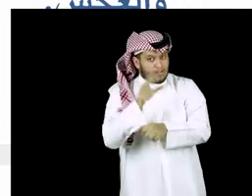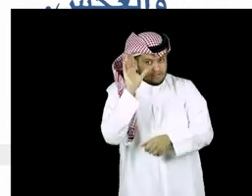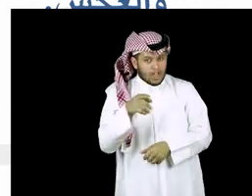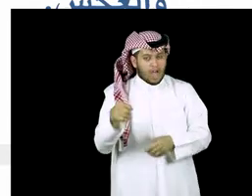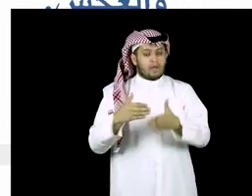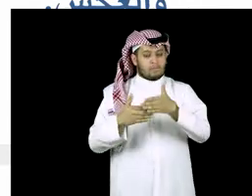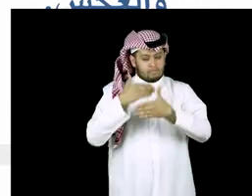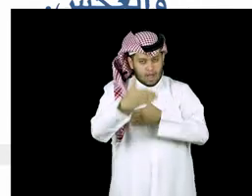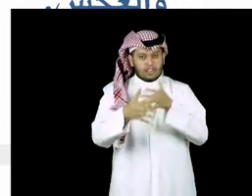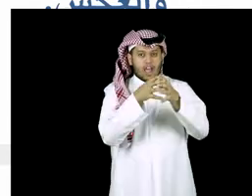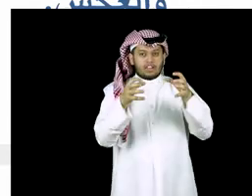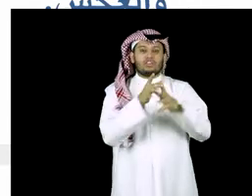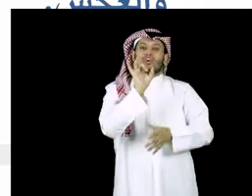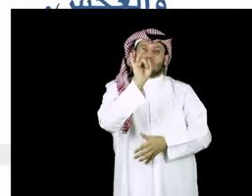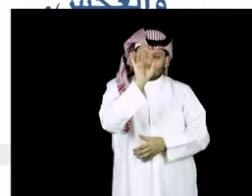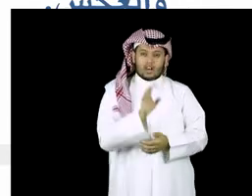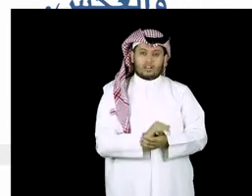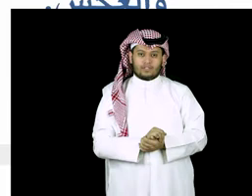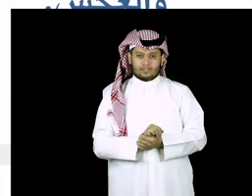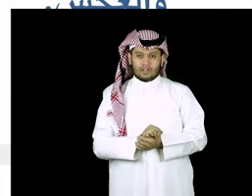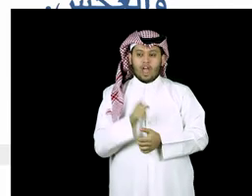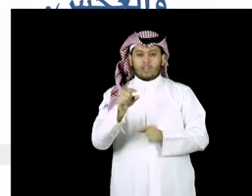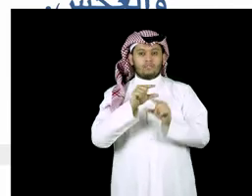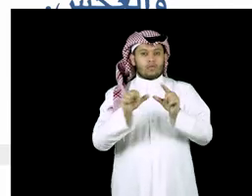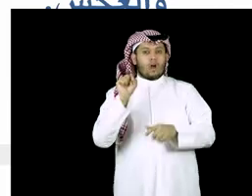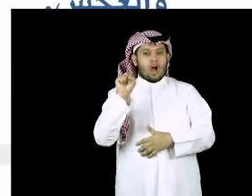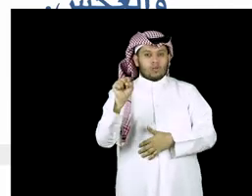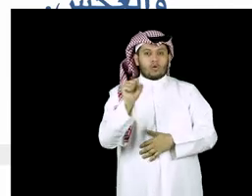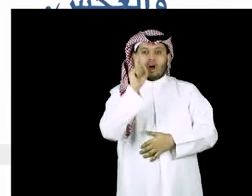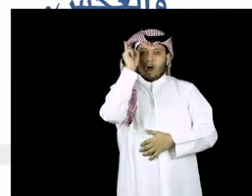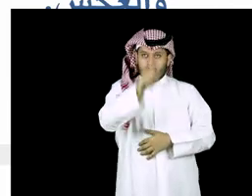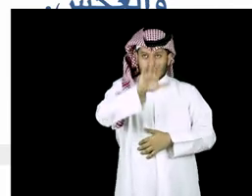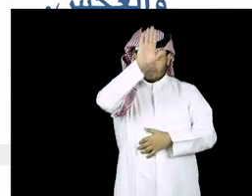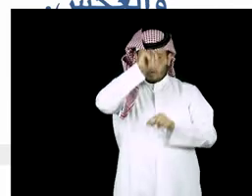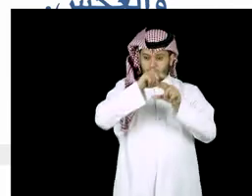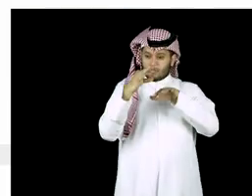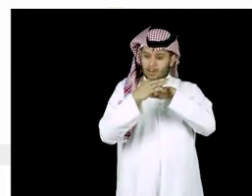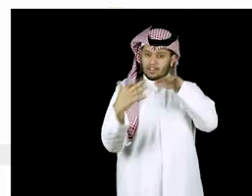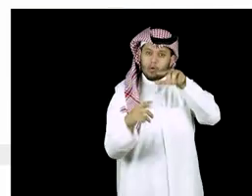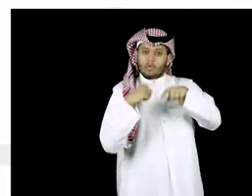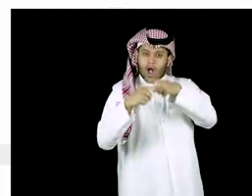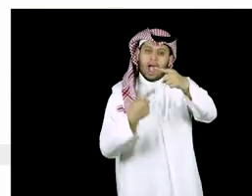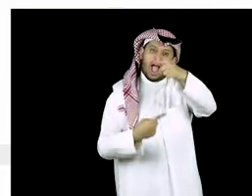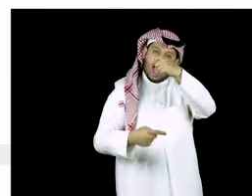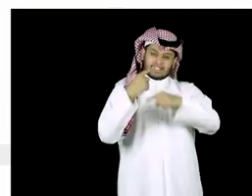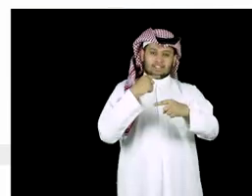وسيأتي الحديث عنها إن شاء الله في حقوق ولي الأمر على الرعية والعكس.